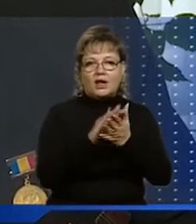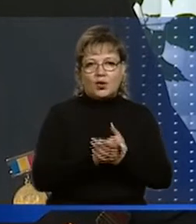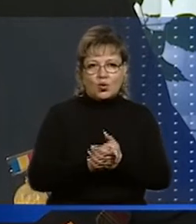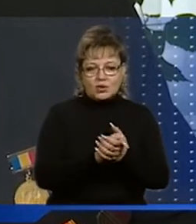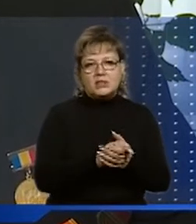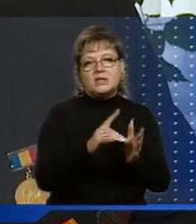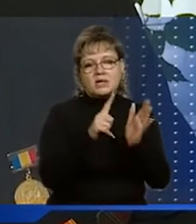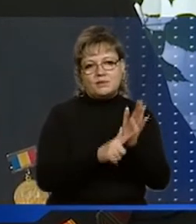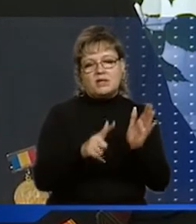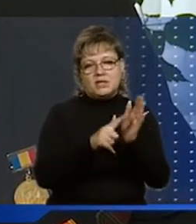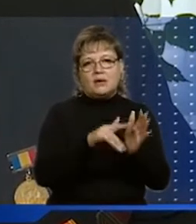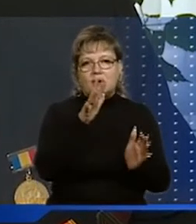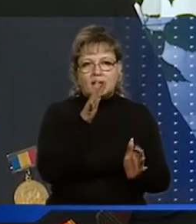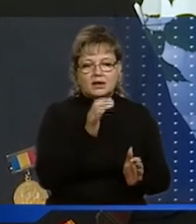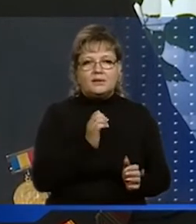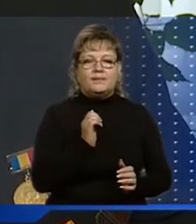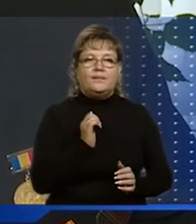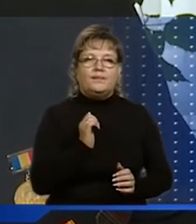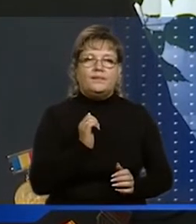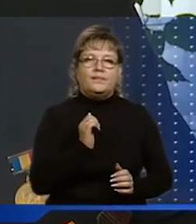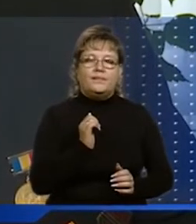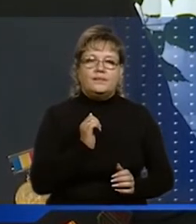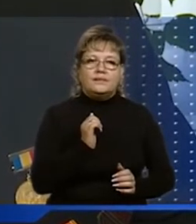лет. На